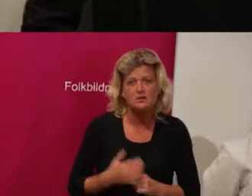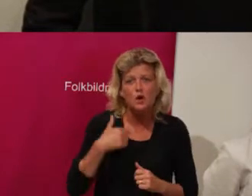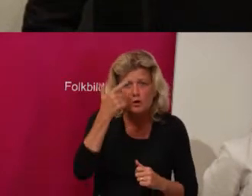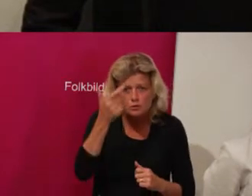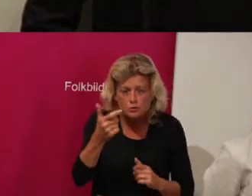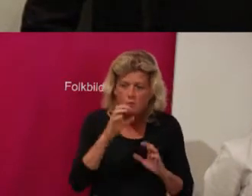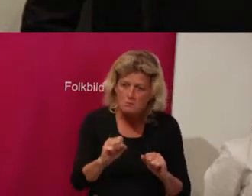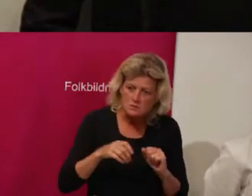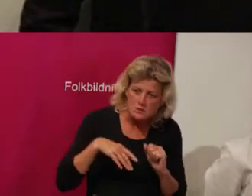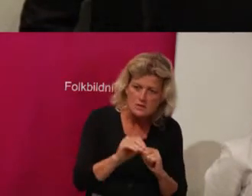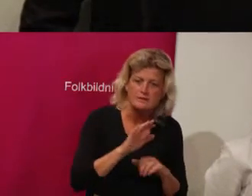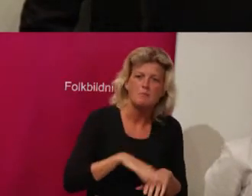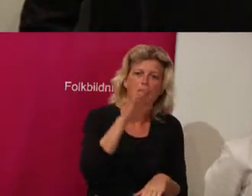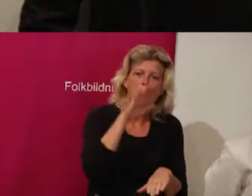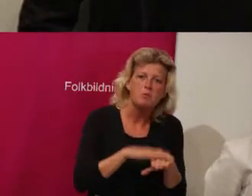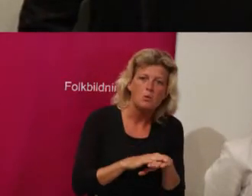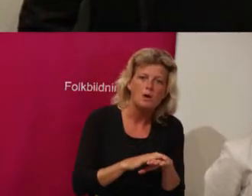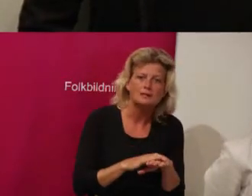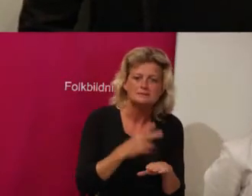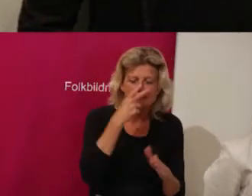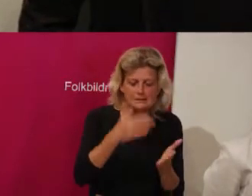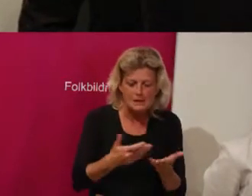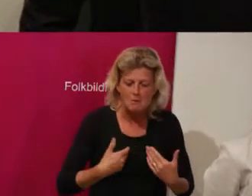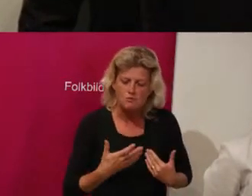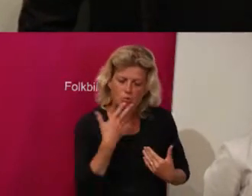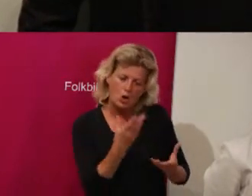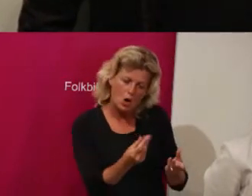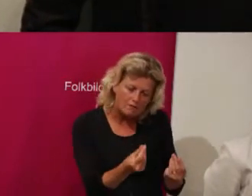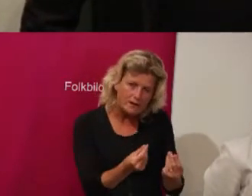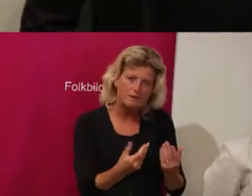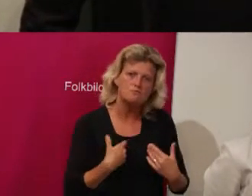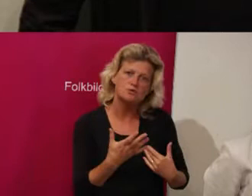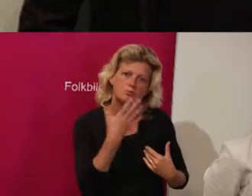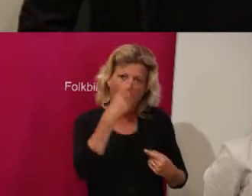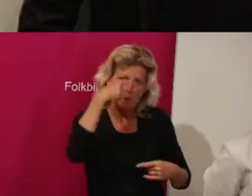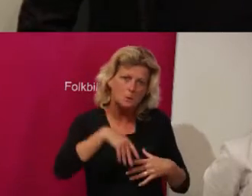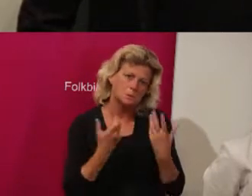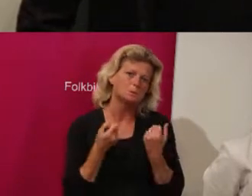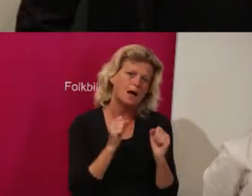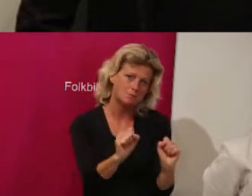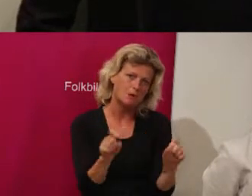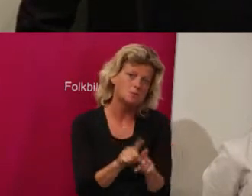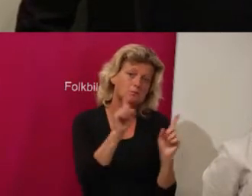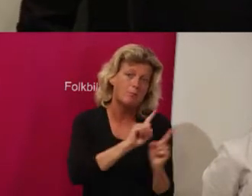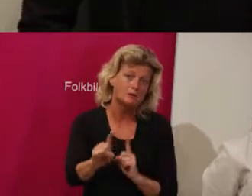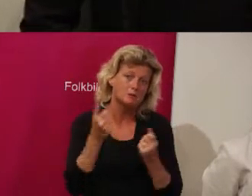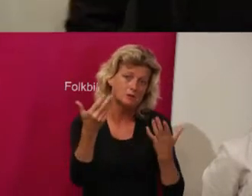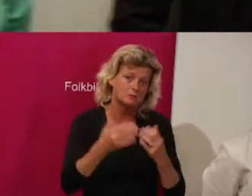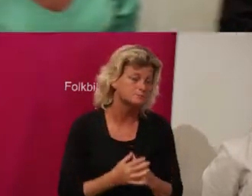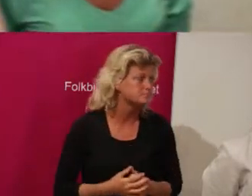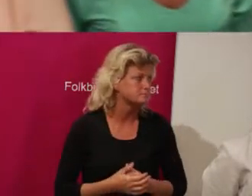Man får lägga högre vikt, tror jag, vid att säkra kvalitet och säkra bra kulturarrangemang. Så är det ju. Claes